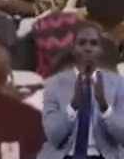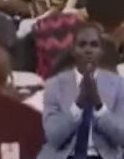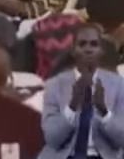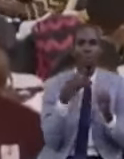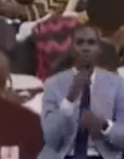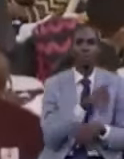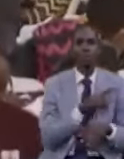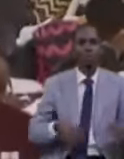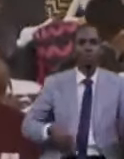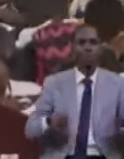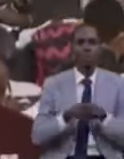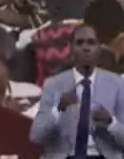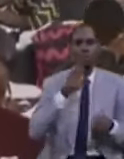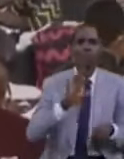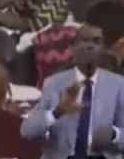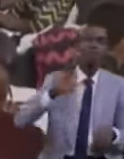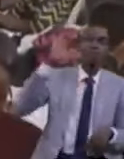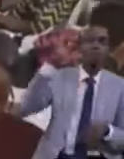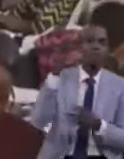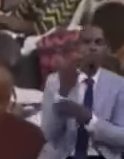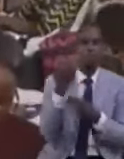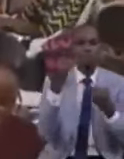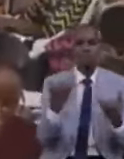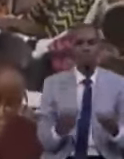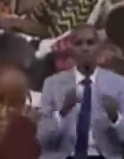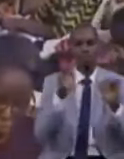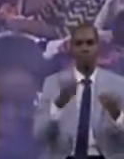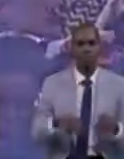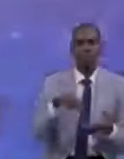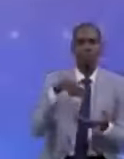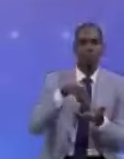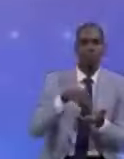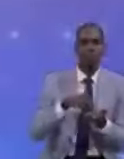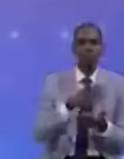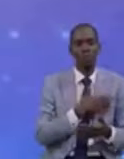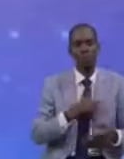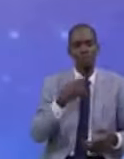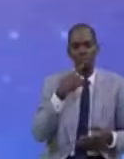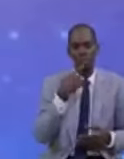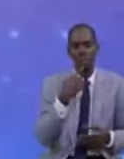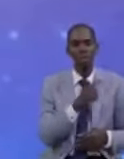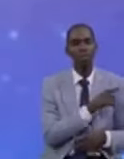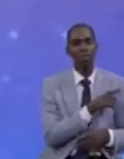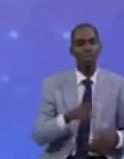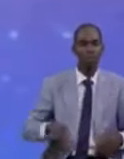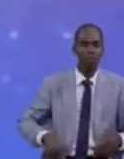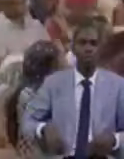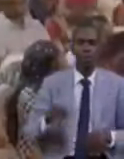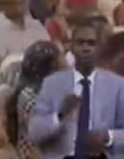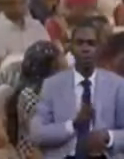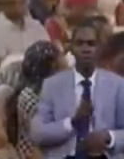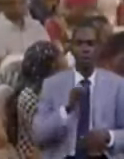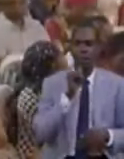quand tu lèves la main tu peux te lever et dis seigneur je suis là